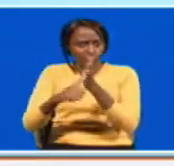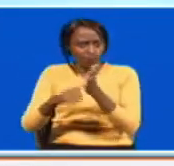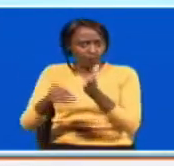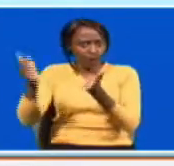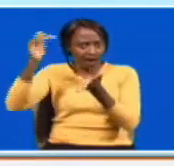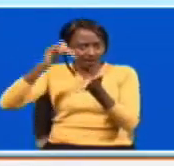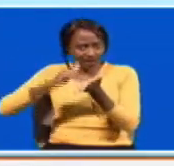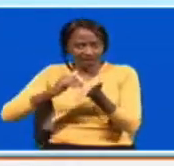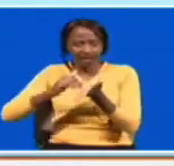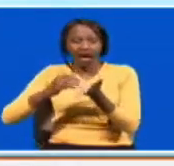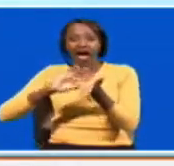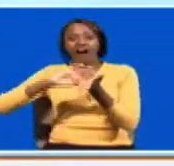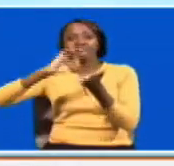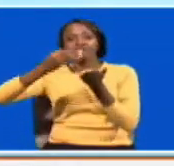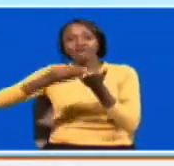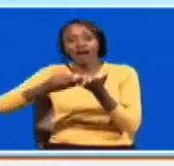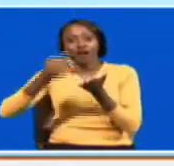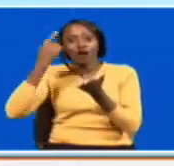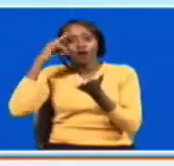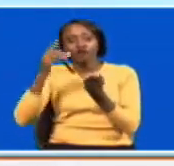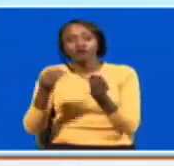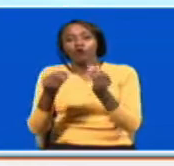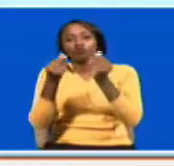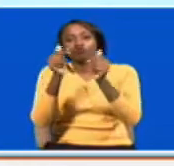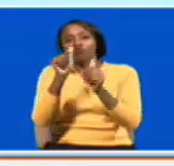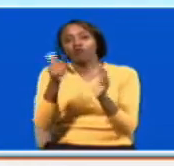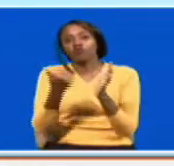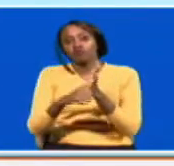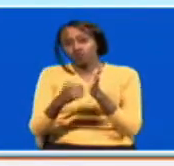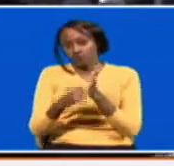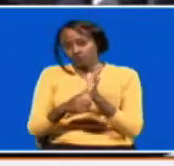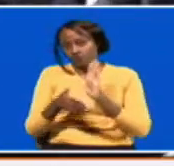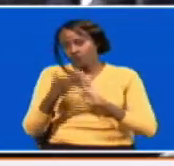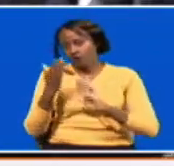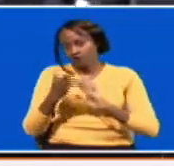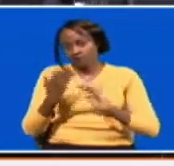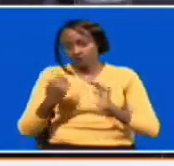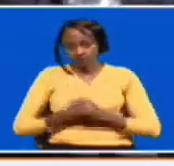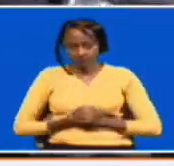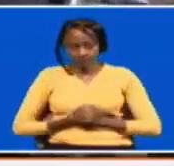a fund put in place that can help us out very fast.